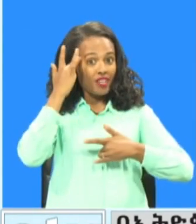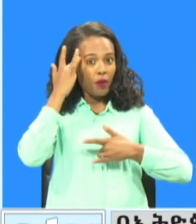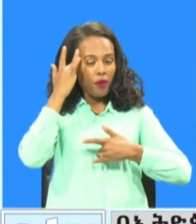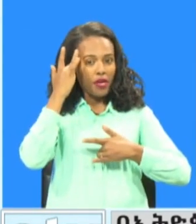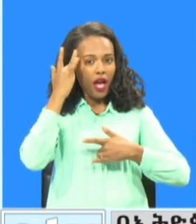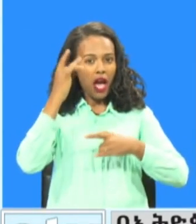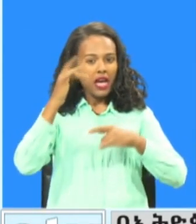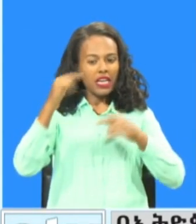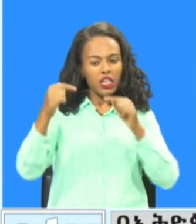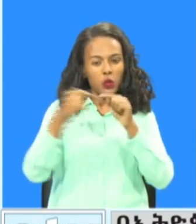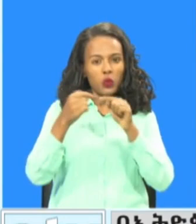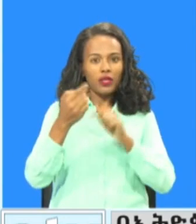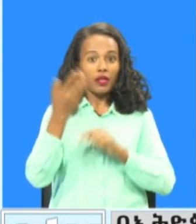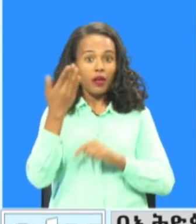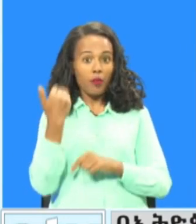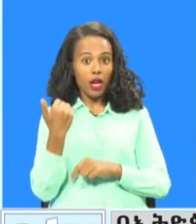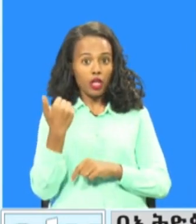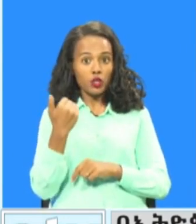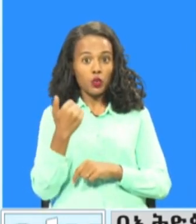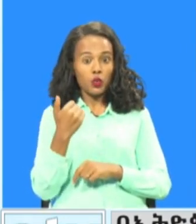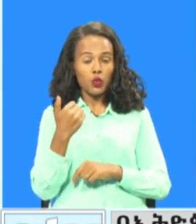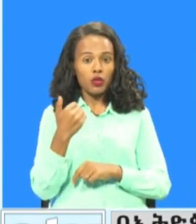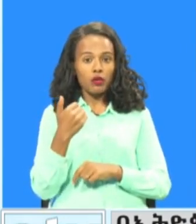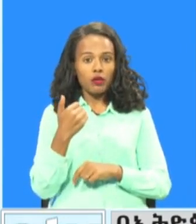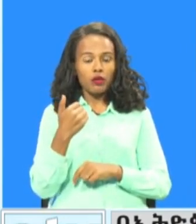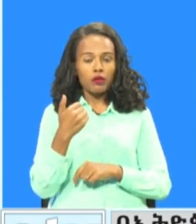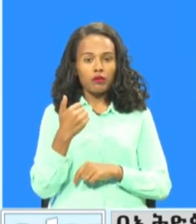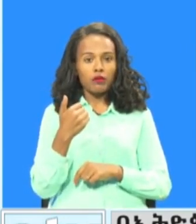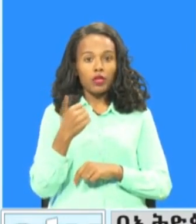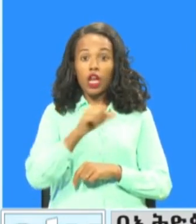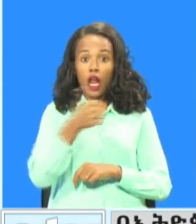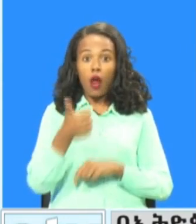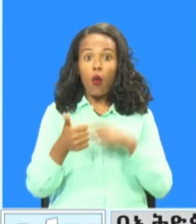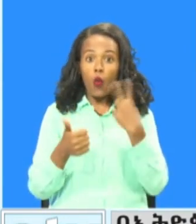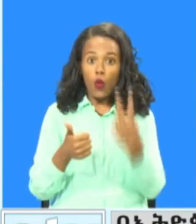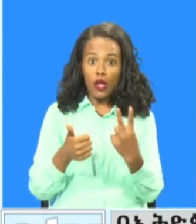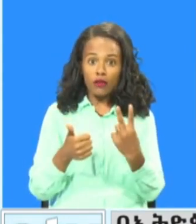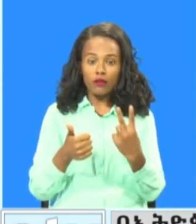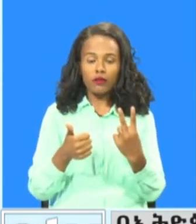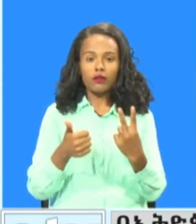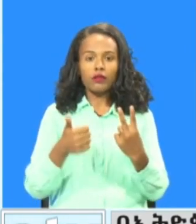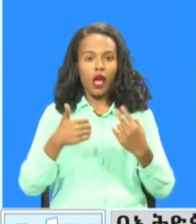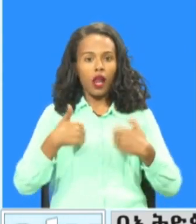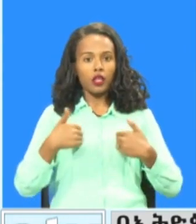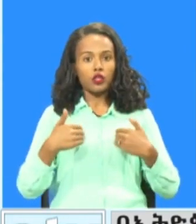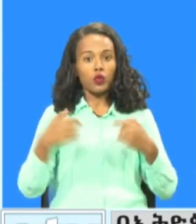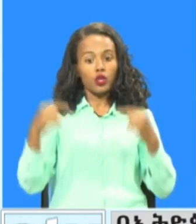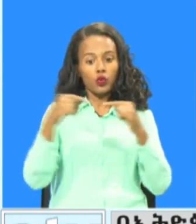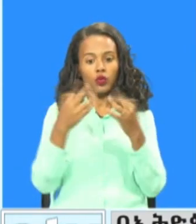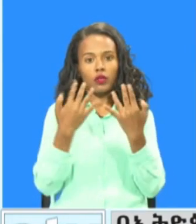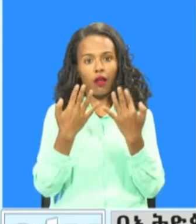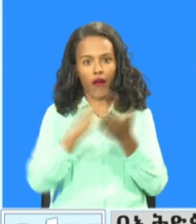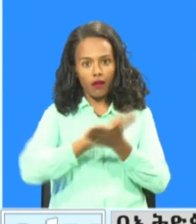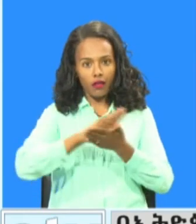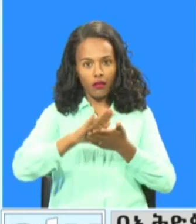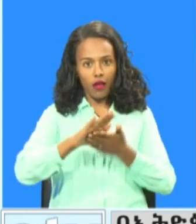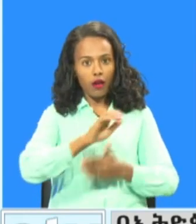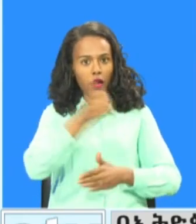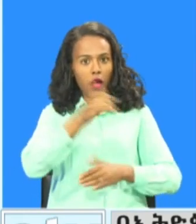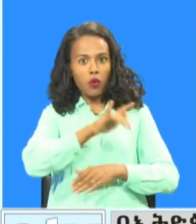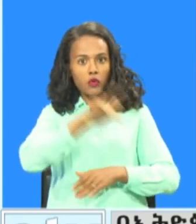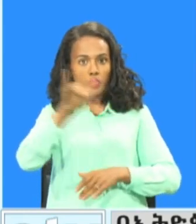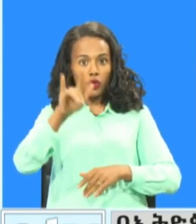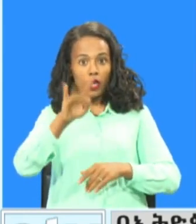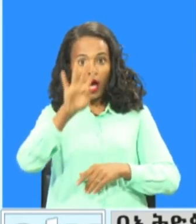ጋር ግንኙነት የነበራቸው ሲሆኑ ሌሎቹ ያላቸው ግንኙነት እየተጣራ ይገኛል። የሌላ የጉዞ ታሪክ